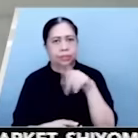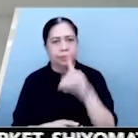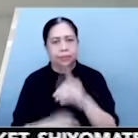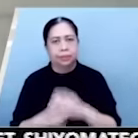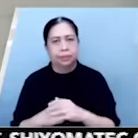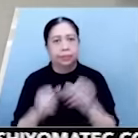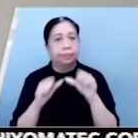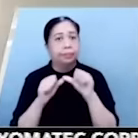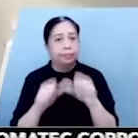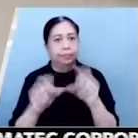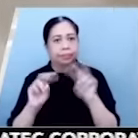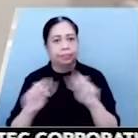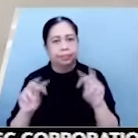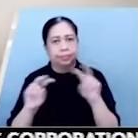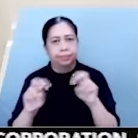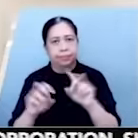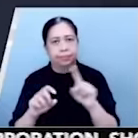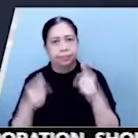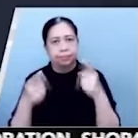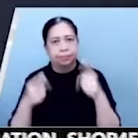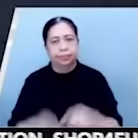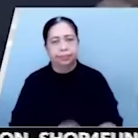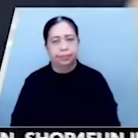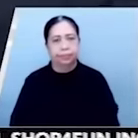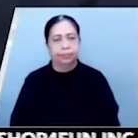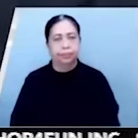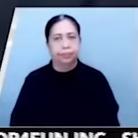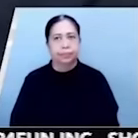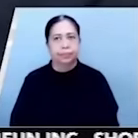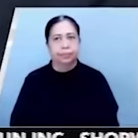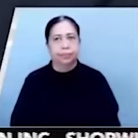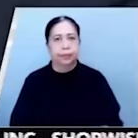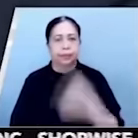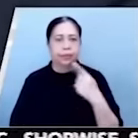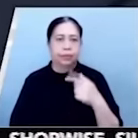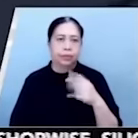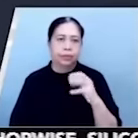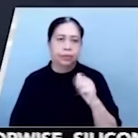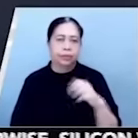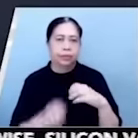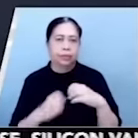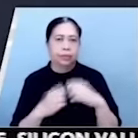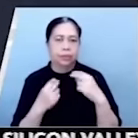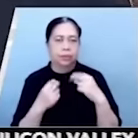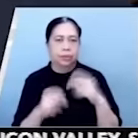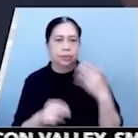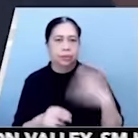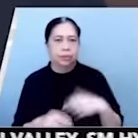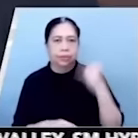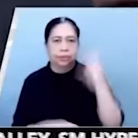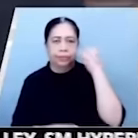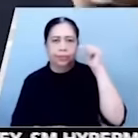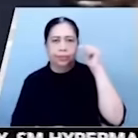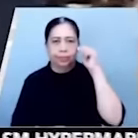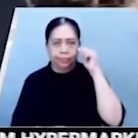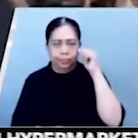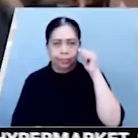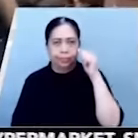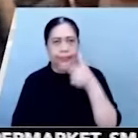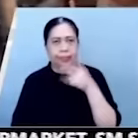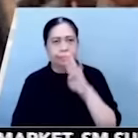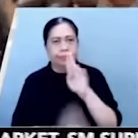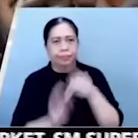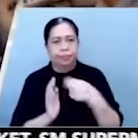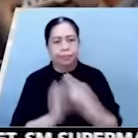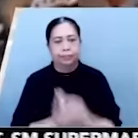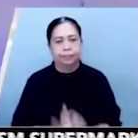ang investigasyon sa insidente. Para sa GMA Integrated News, Jomer Apresto nakatutok, 24